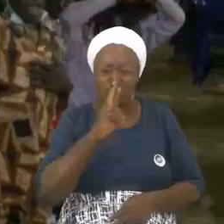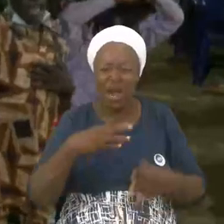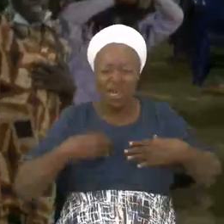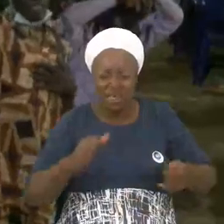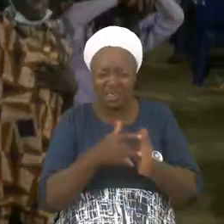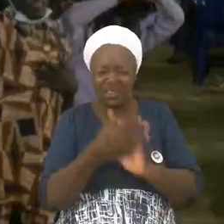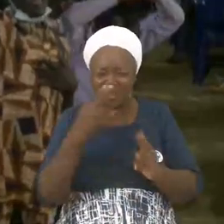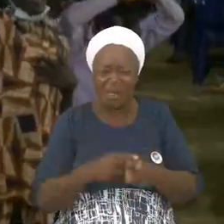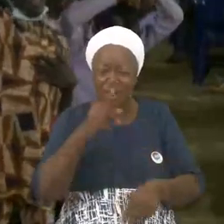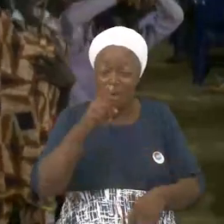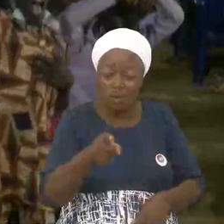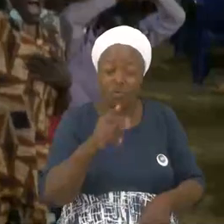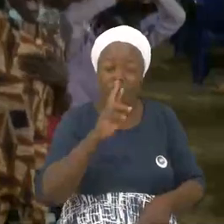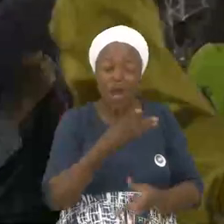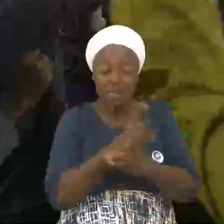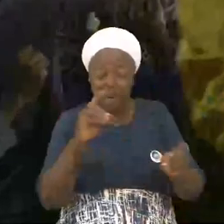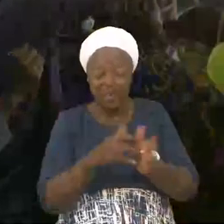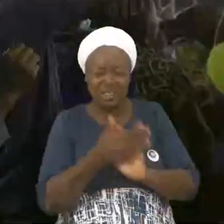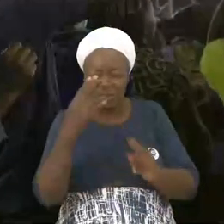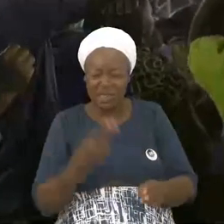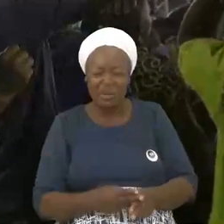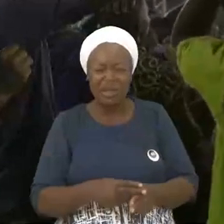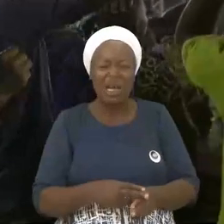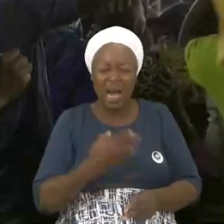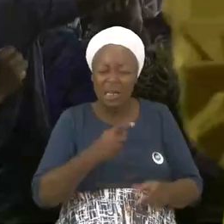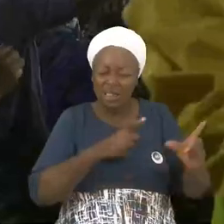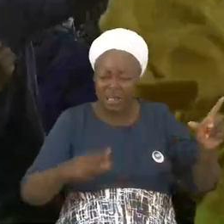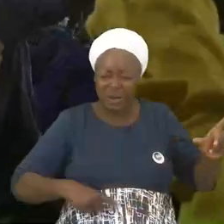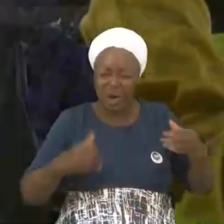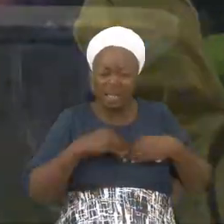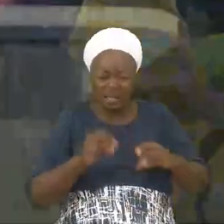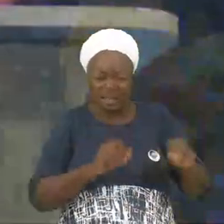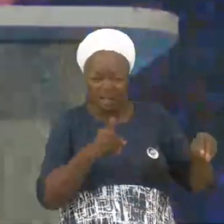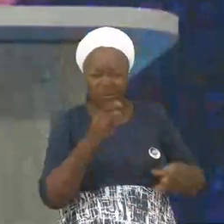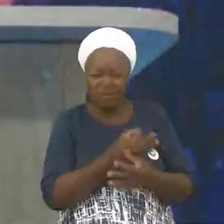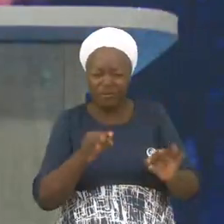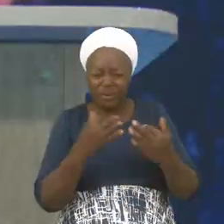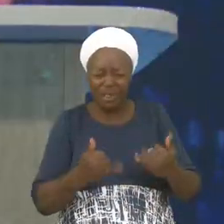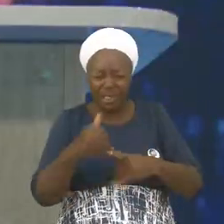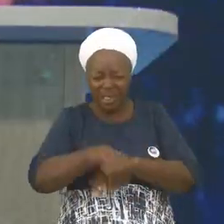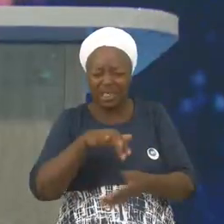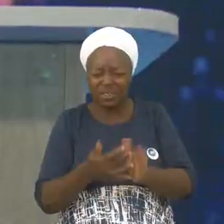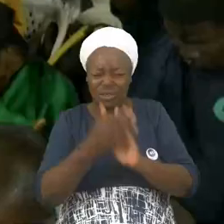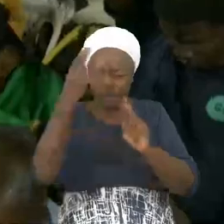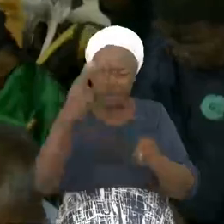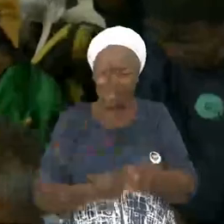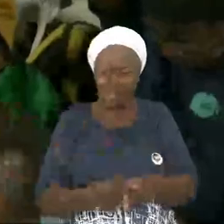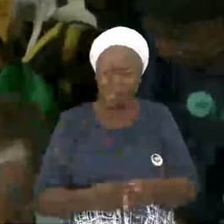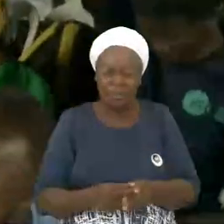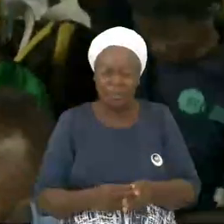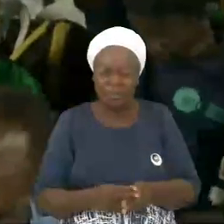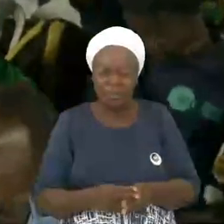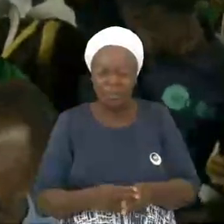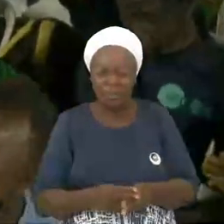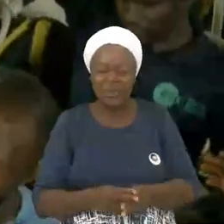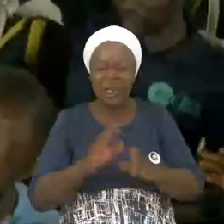maintenant. Au nom de Jésus, tu es guéri. Tu es délivré. Et le Seigneur